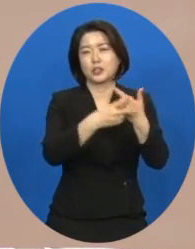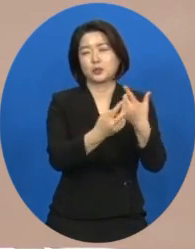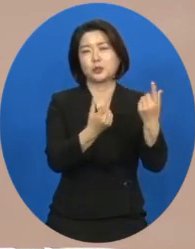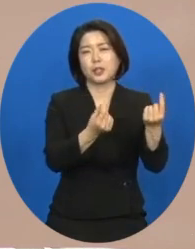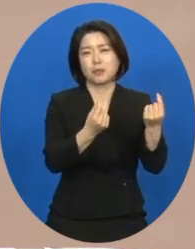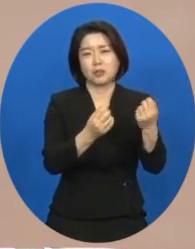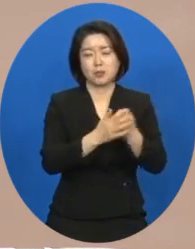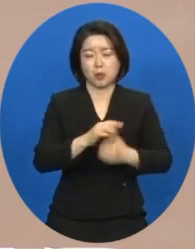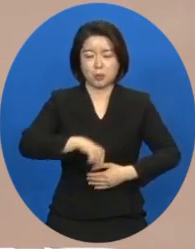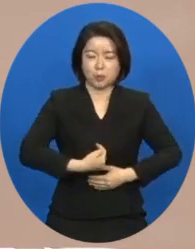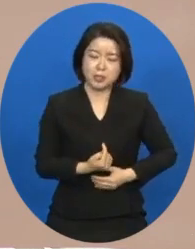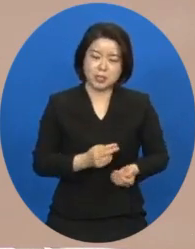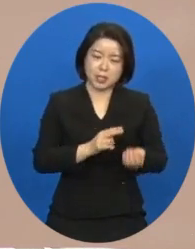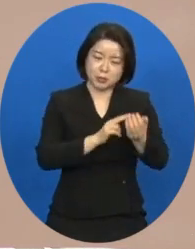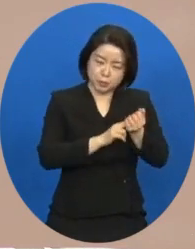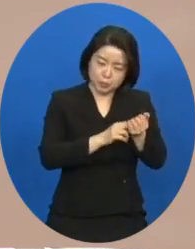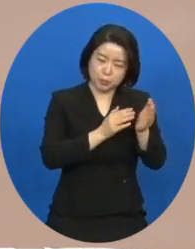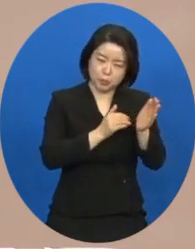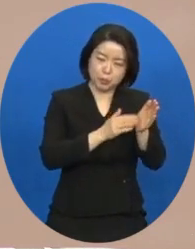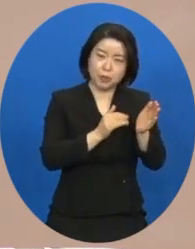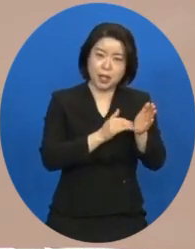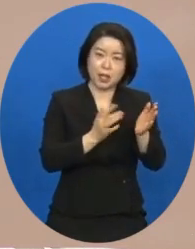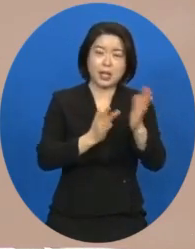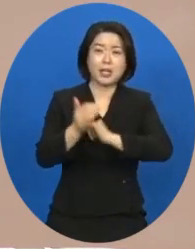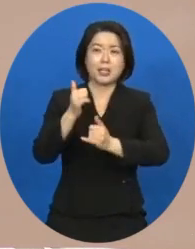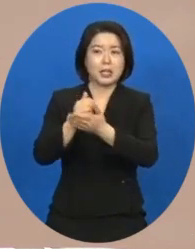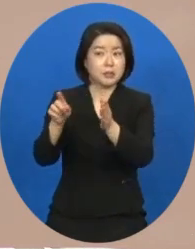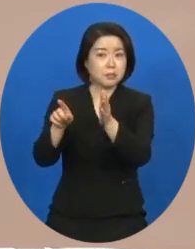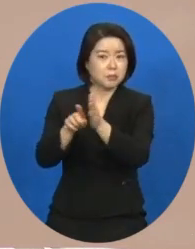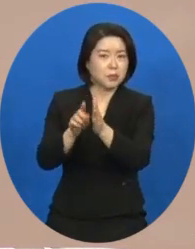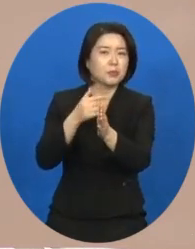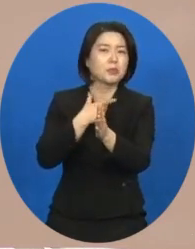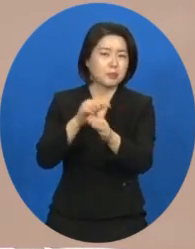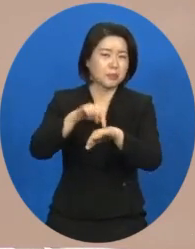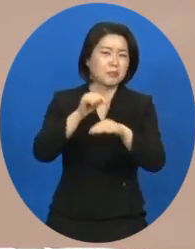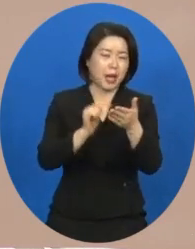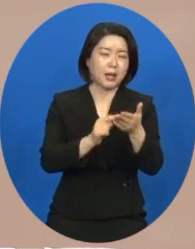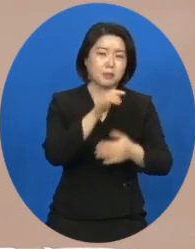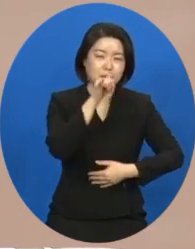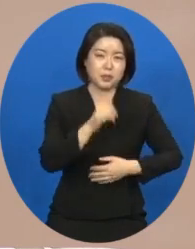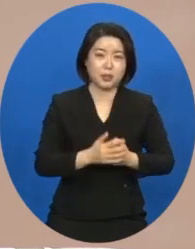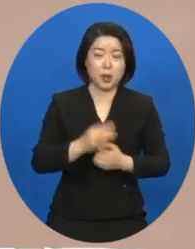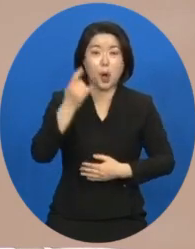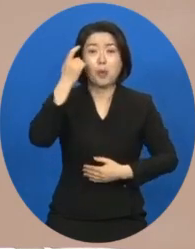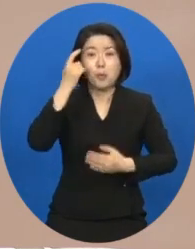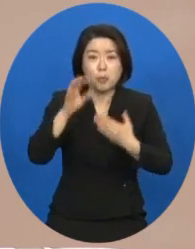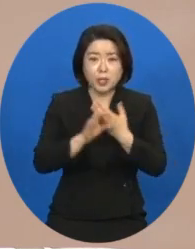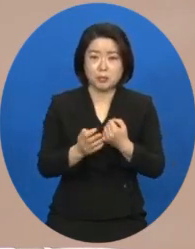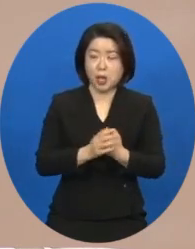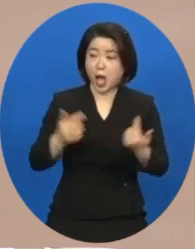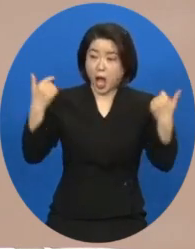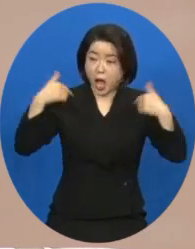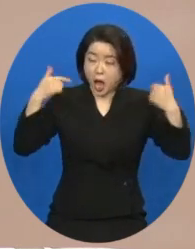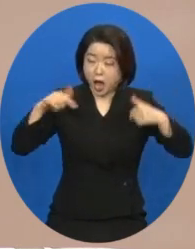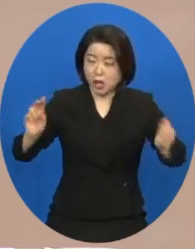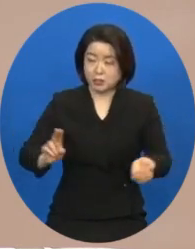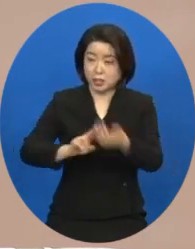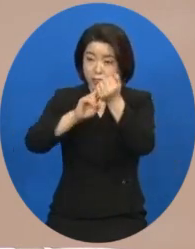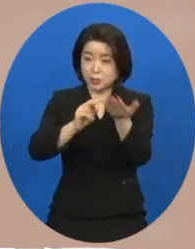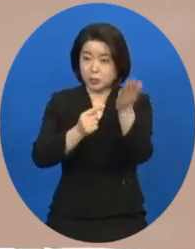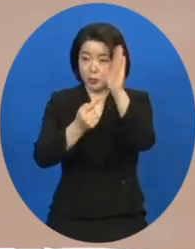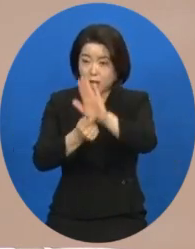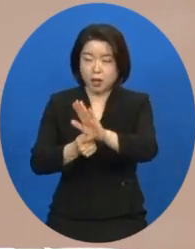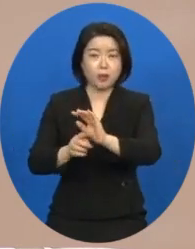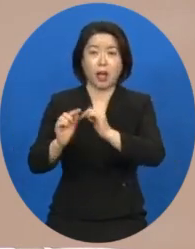이렇게 혼자 숨어서 몰래 예수를 믿고 싶어 하게 됩니다. 왜냐하면 항상 기적이 일어나는 것은